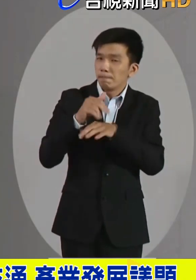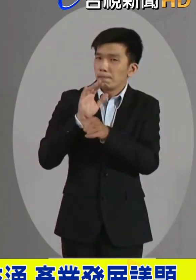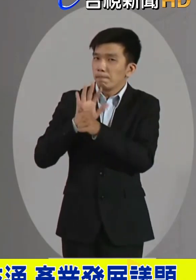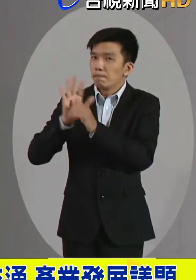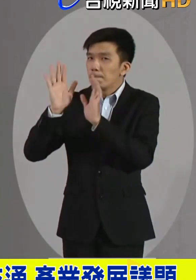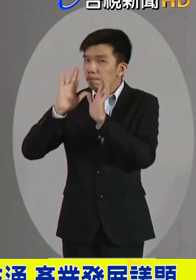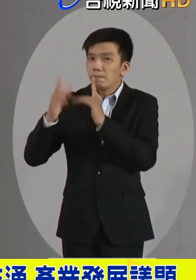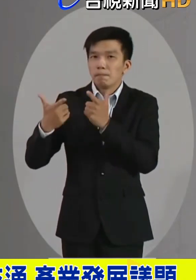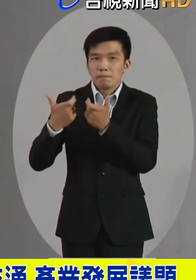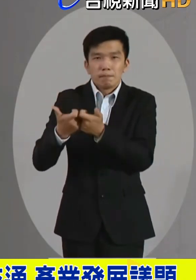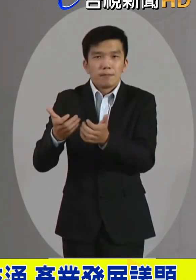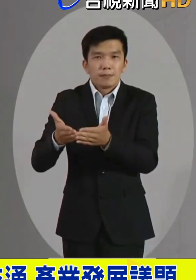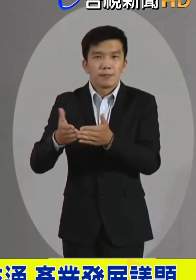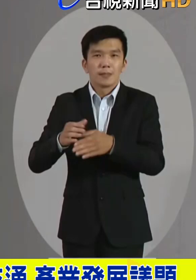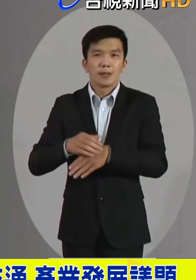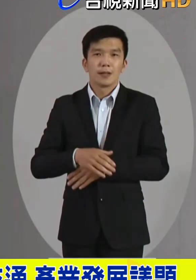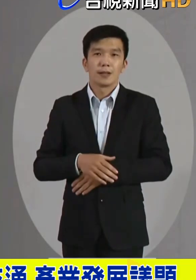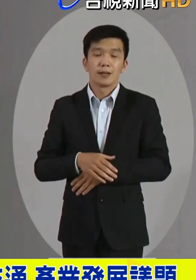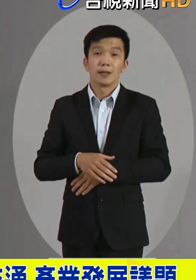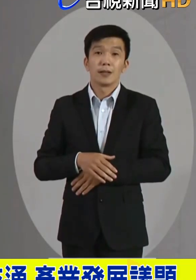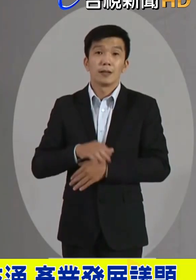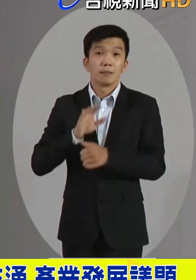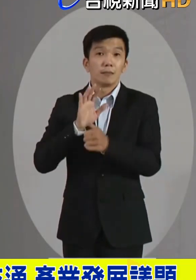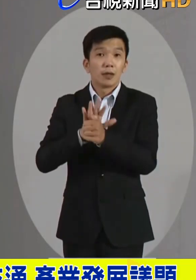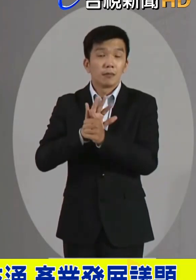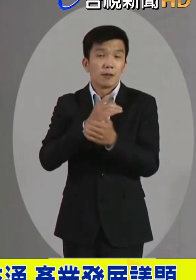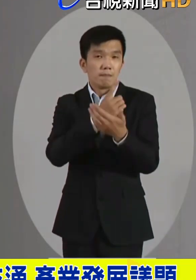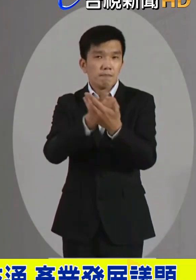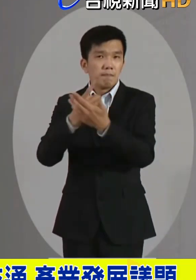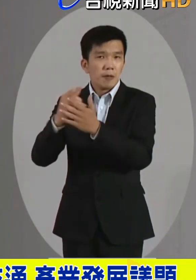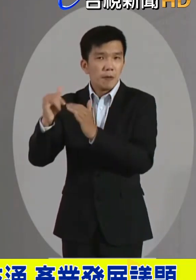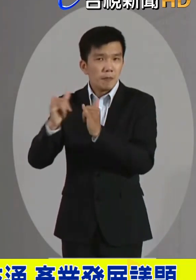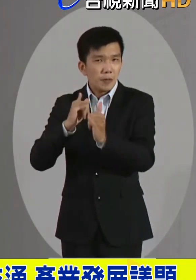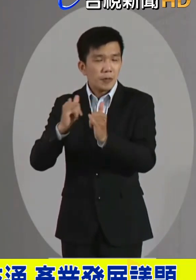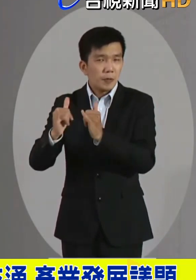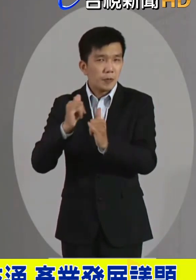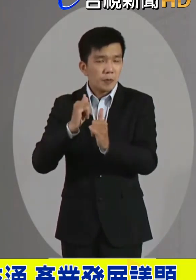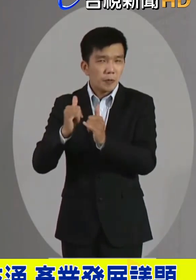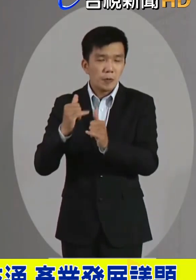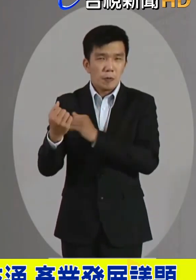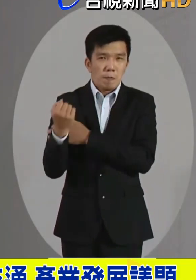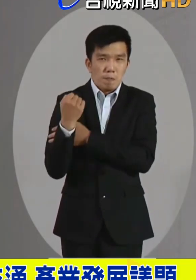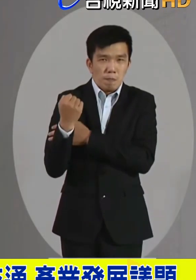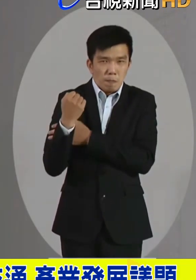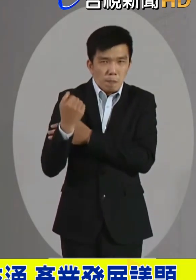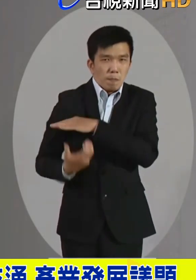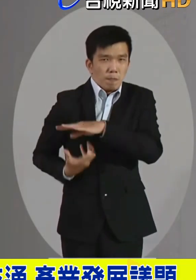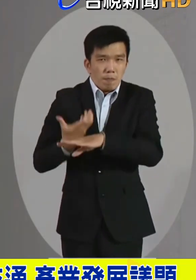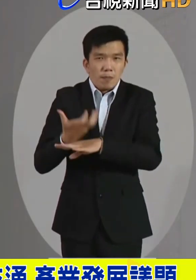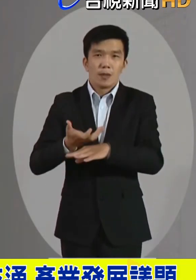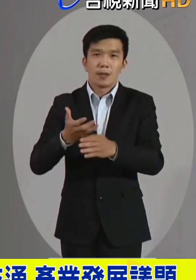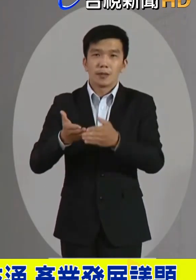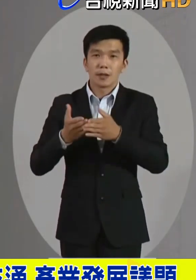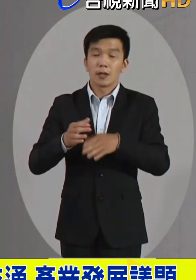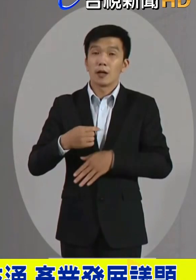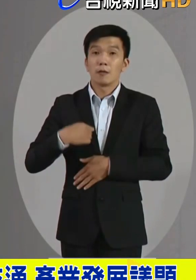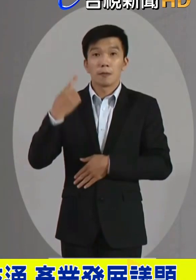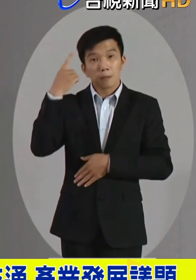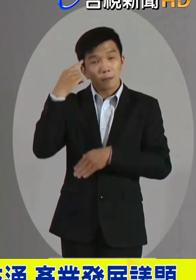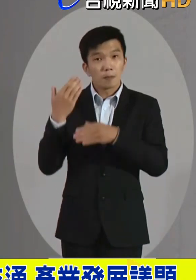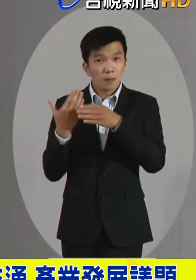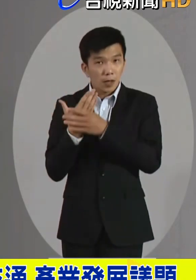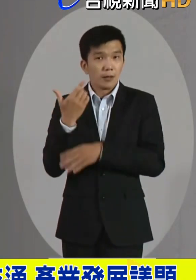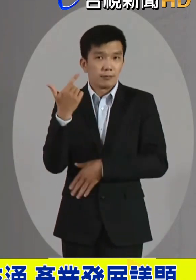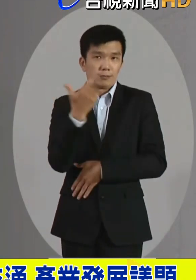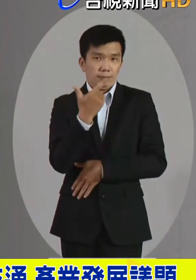公共建设，为所有在这座城市里面的人努力的空间。所以我提出了六大